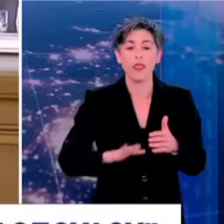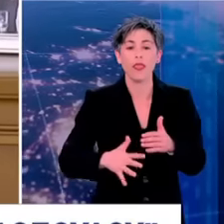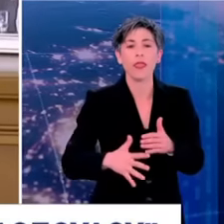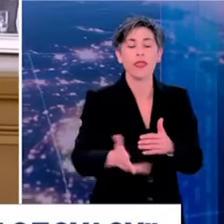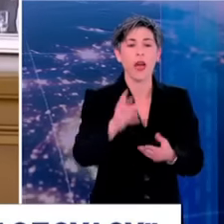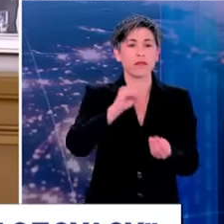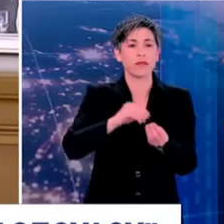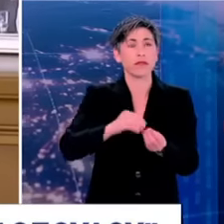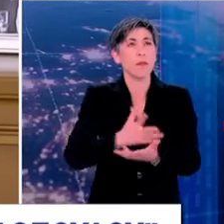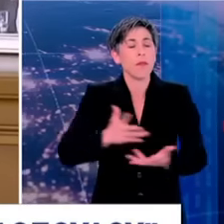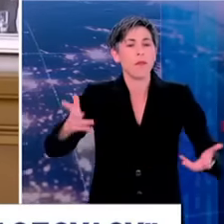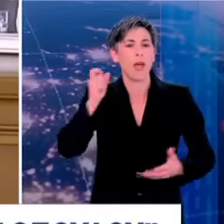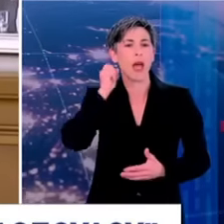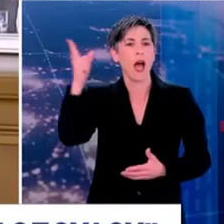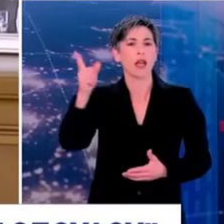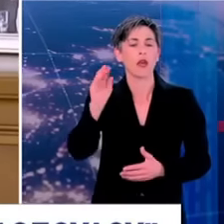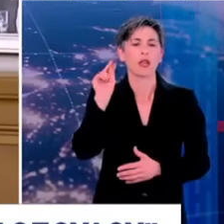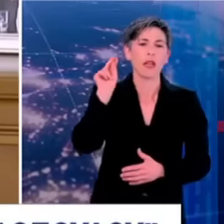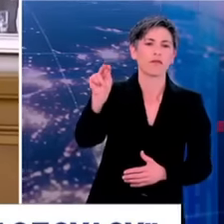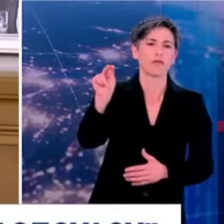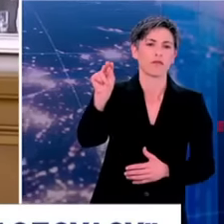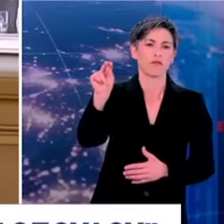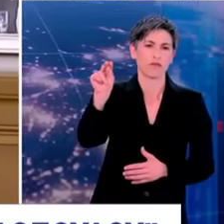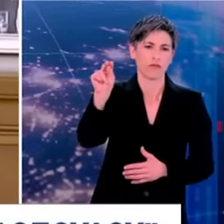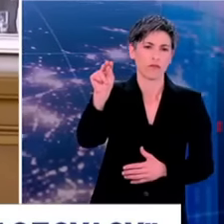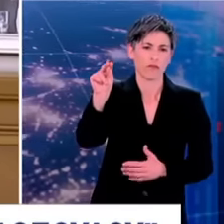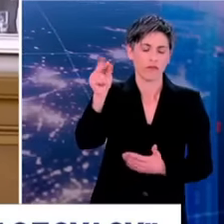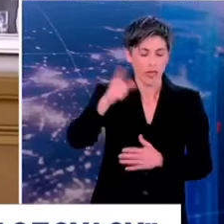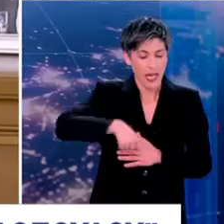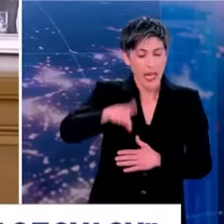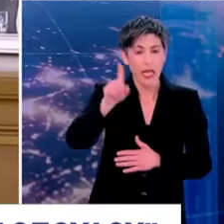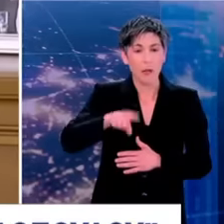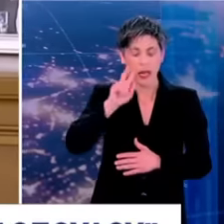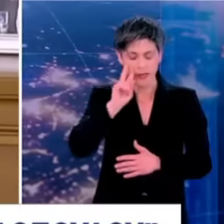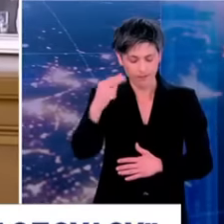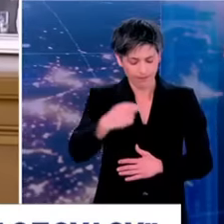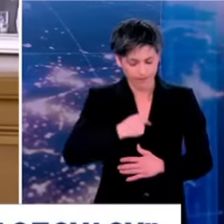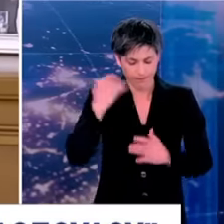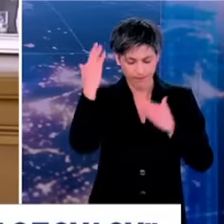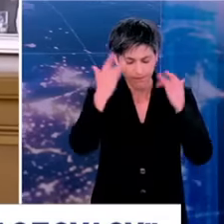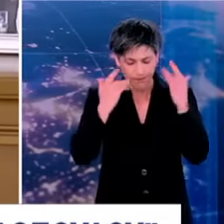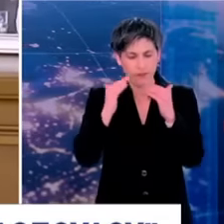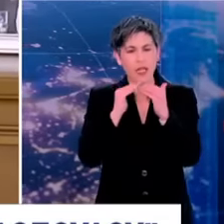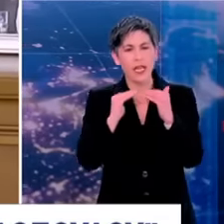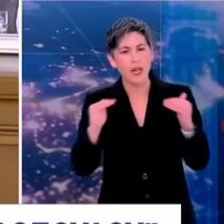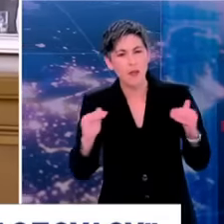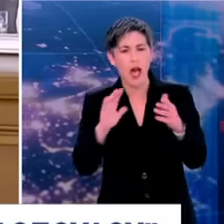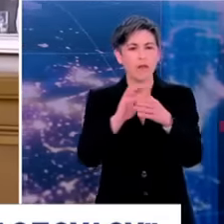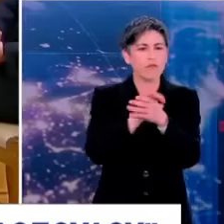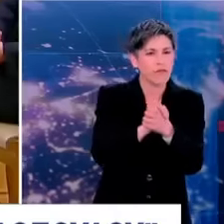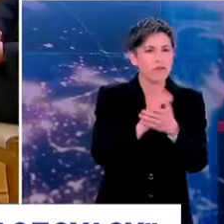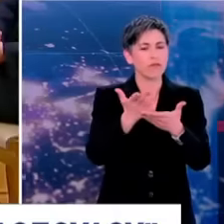της χριστιανοσύνης, είναι οι μέρες περισυλλογής, αλλά και πάνω απ' όλα οι μέρες